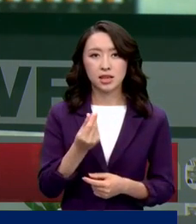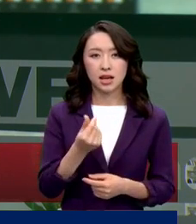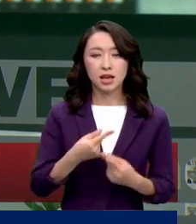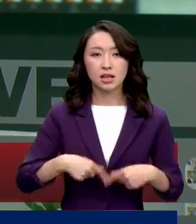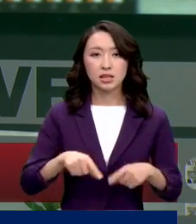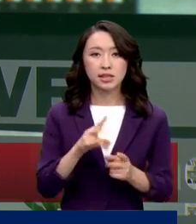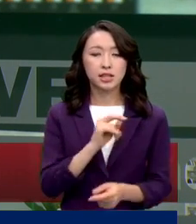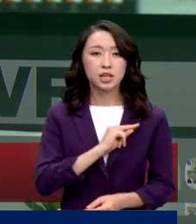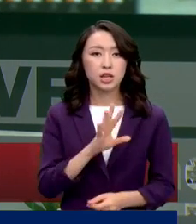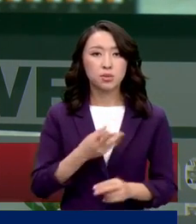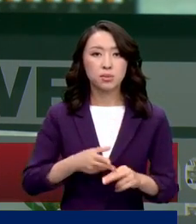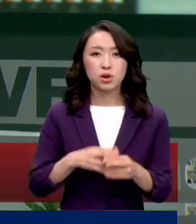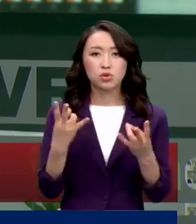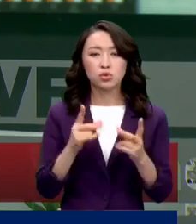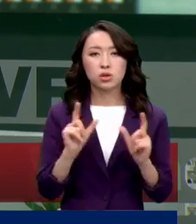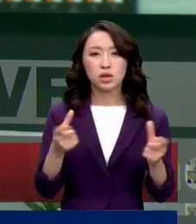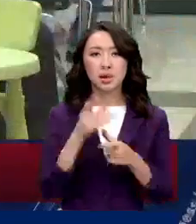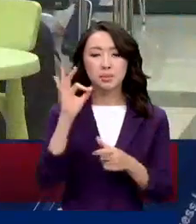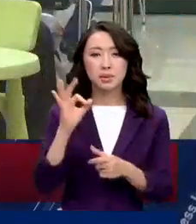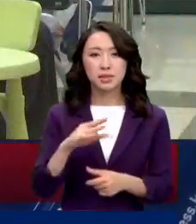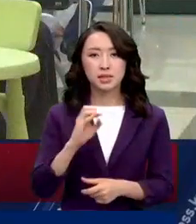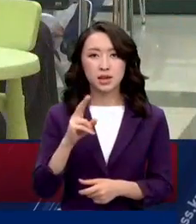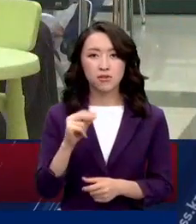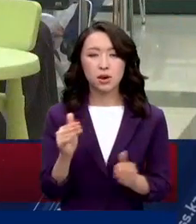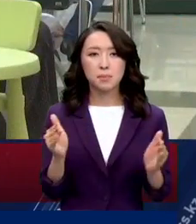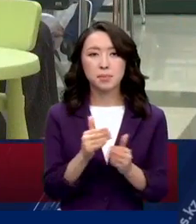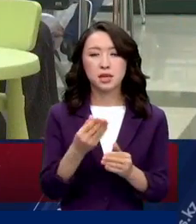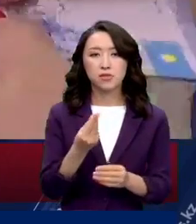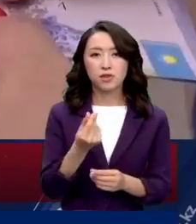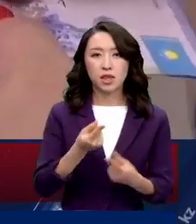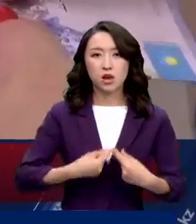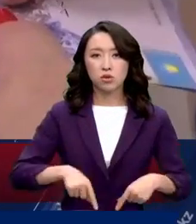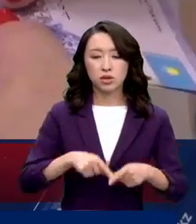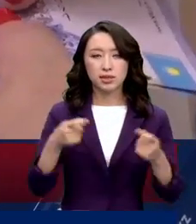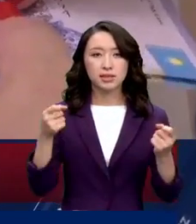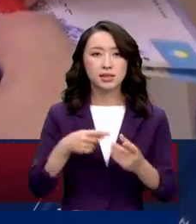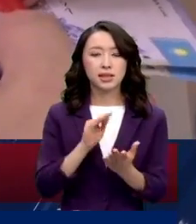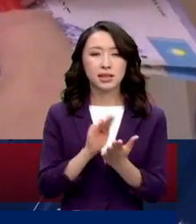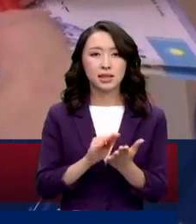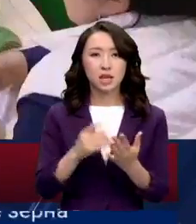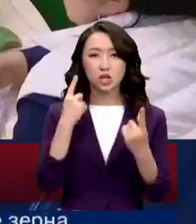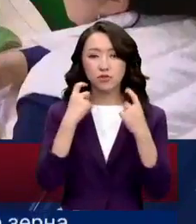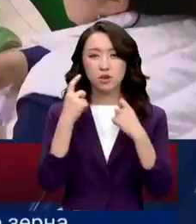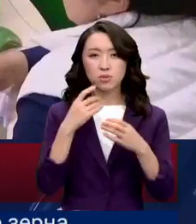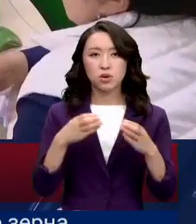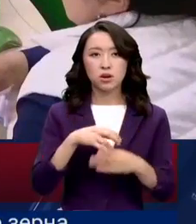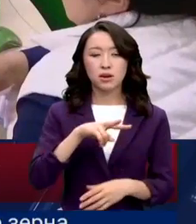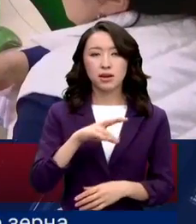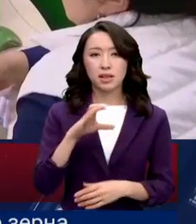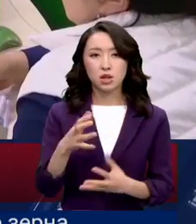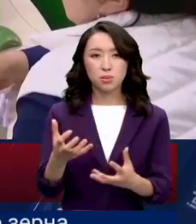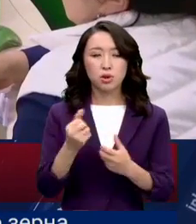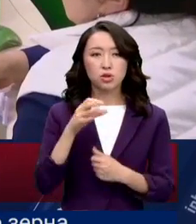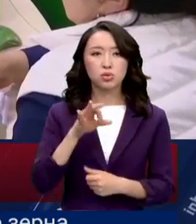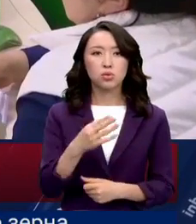работает. Поэтому необходимо ограничить процентные ставки микрофинансовых организаций. Согласно данным информационного агентства ЛС, полученных